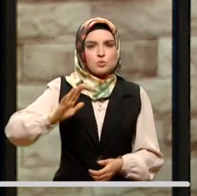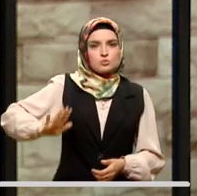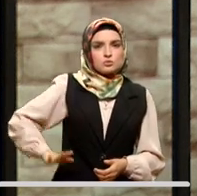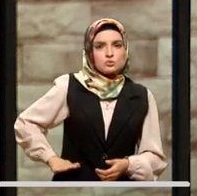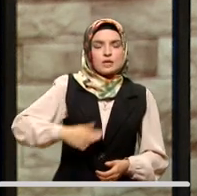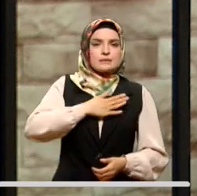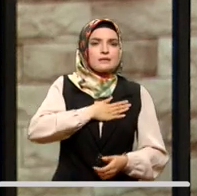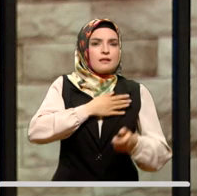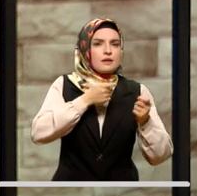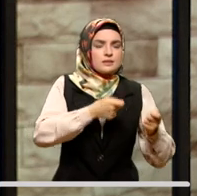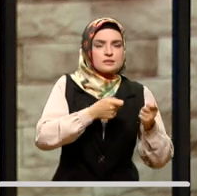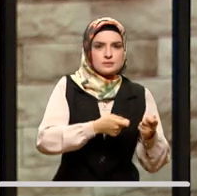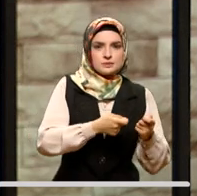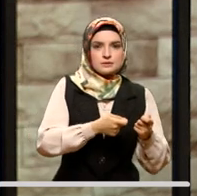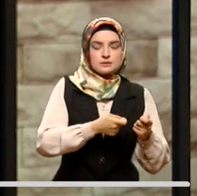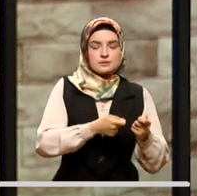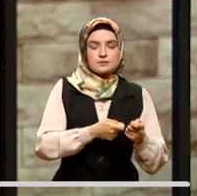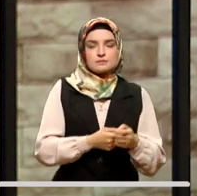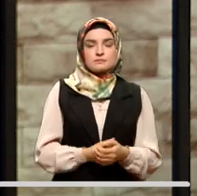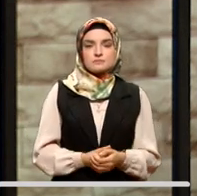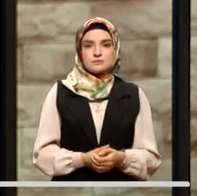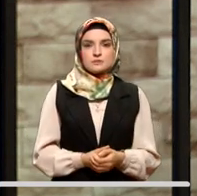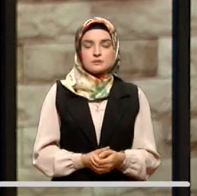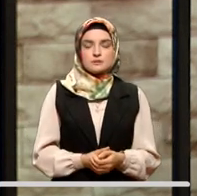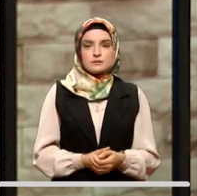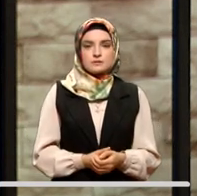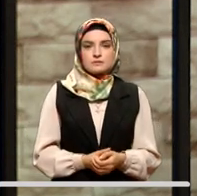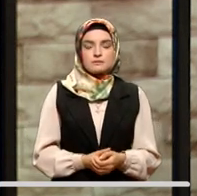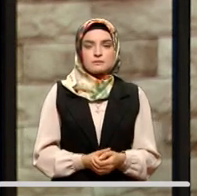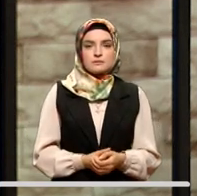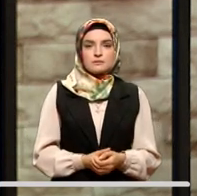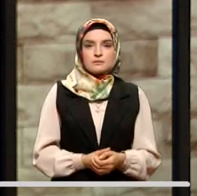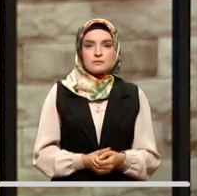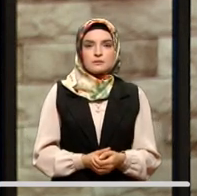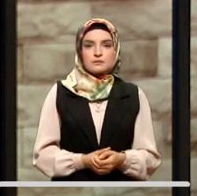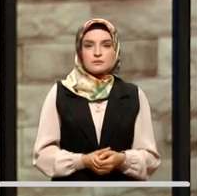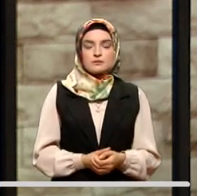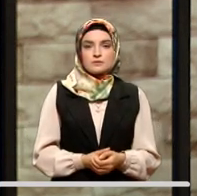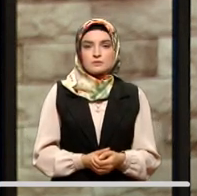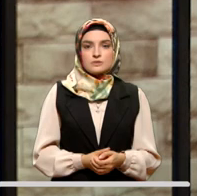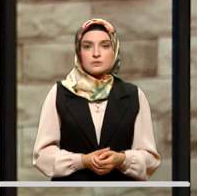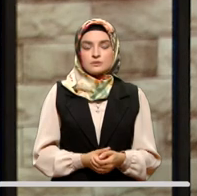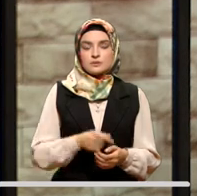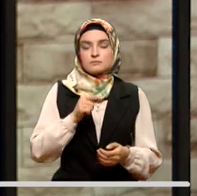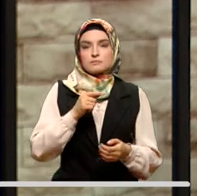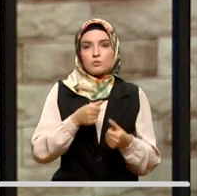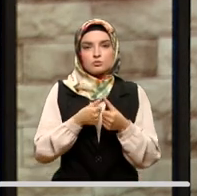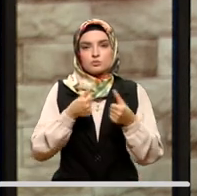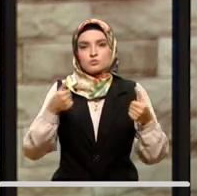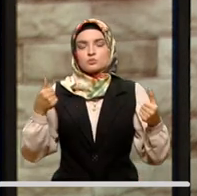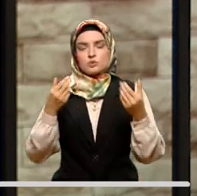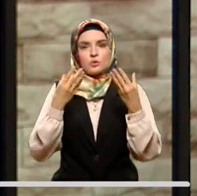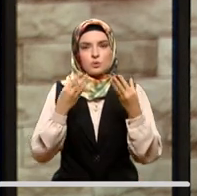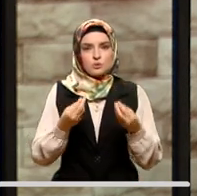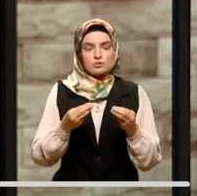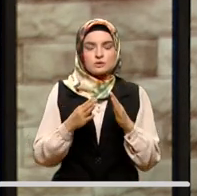din eğitimindeki adımlar aslında eş seçimiyle başlıyor. Yani biraz uzağa gittik ama hemen